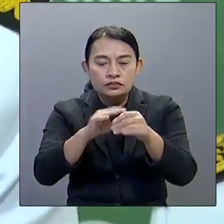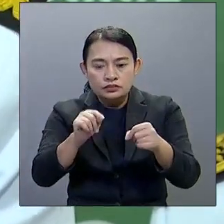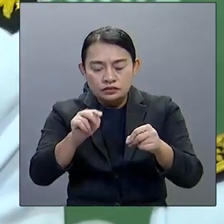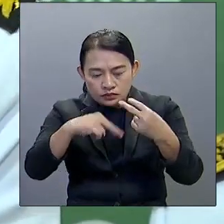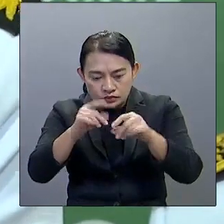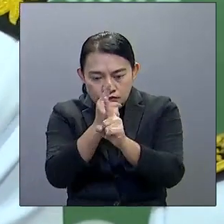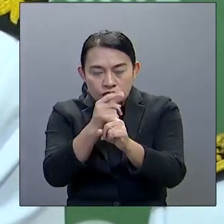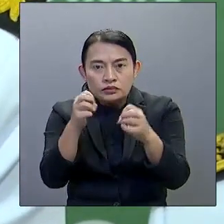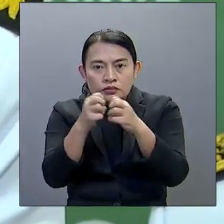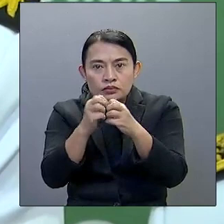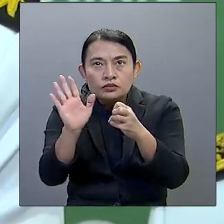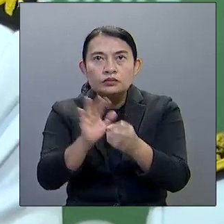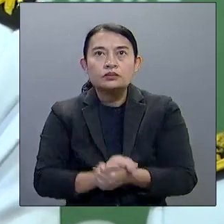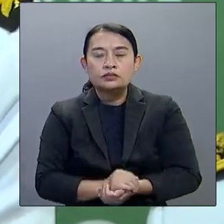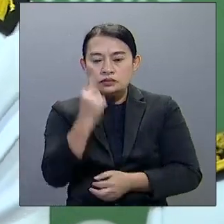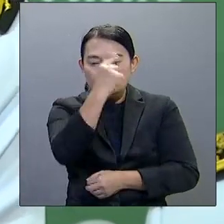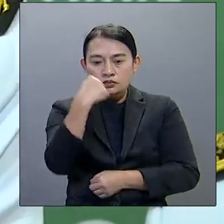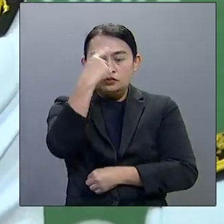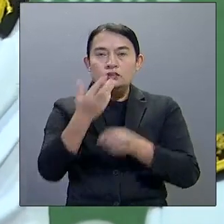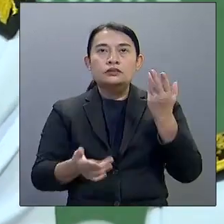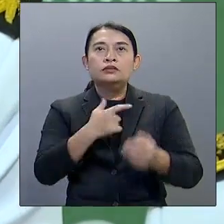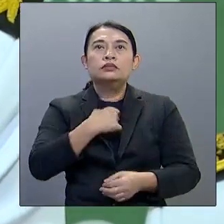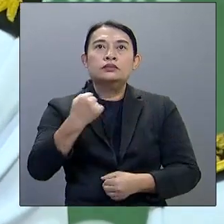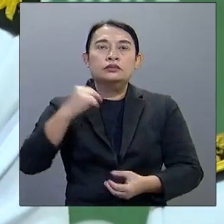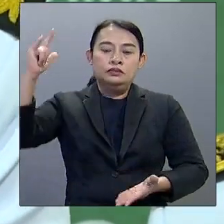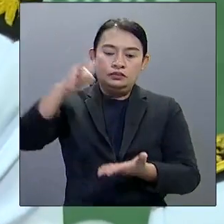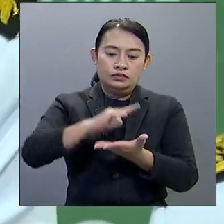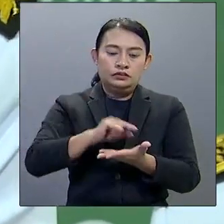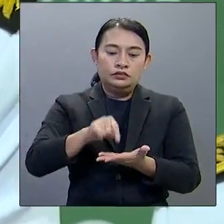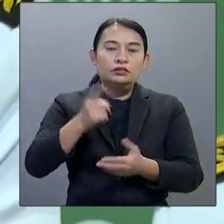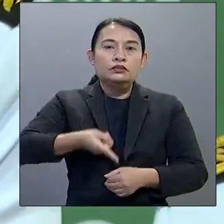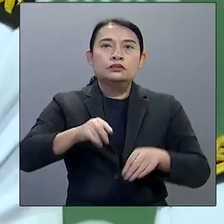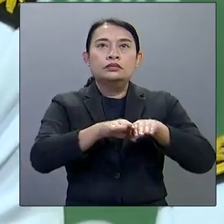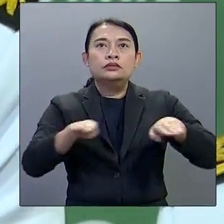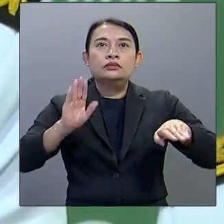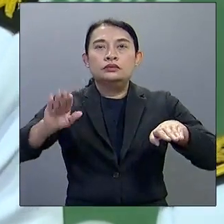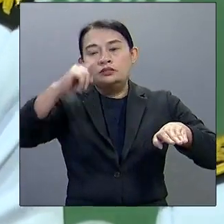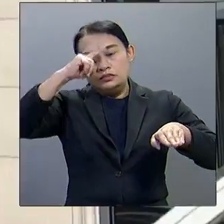ายังเชื่อมั่นว่าใครก็ตามที่เดินทางเข้ามาในประเทศไทยยังใช้มาตรฐานเดียวคือมาตรฐานประเทศไทย